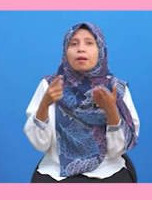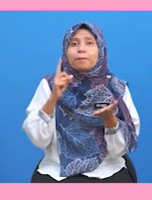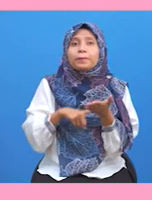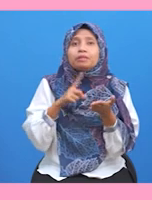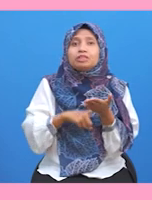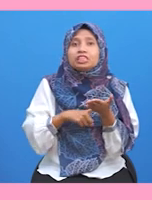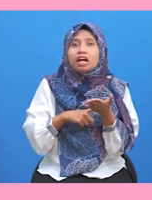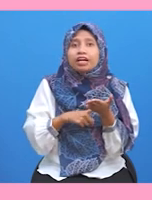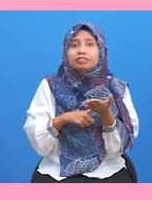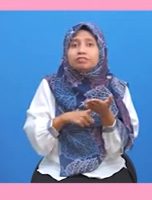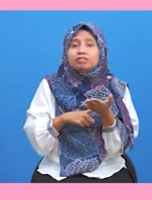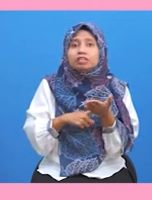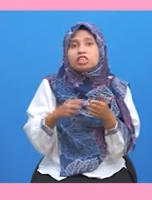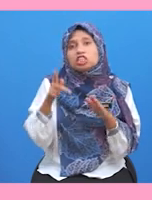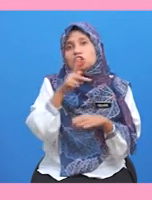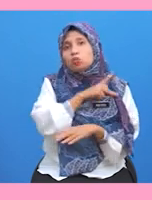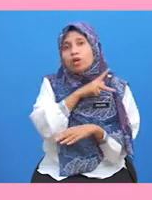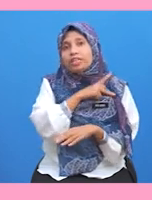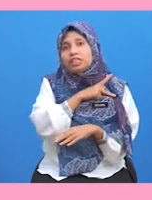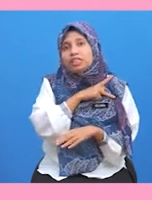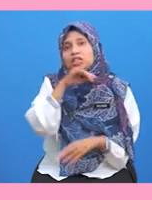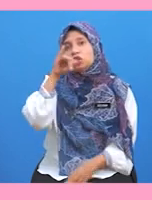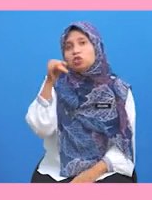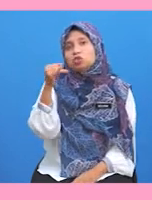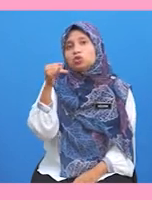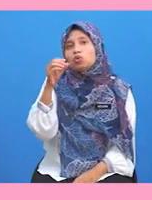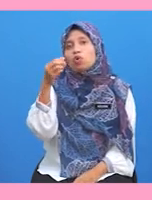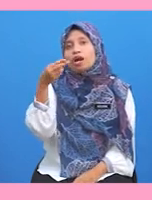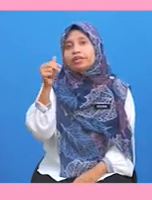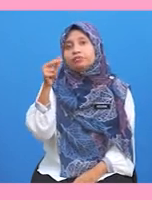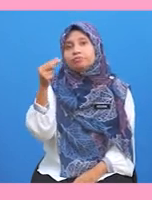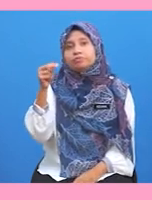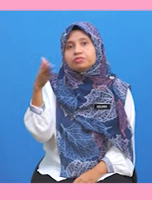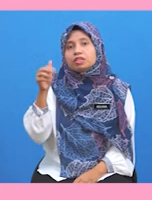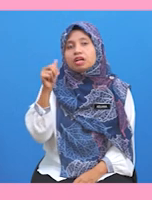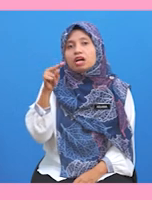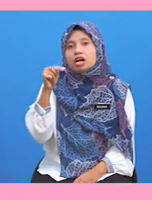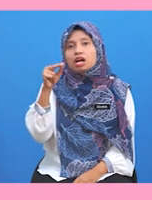Sarawak. Pengerusinya adalah Johan Anang dan dihadiri oleh perwakilan seluruh rakyat